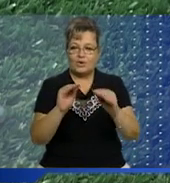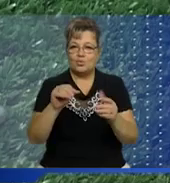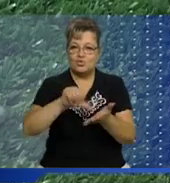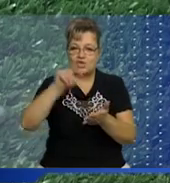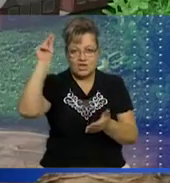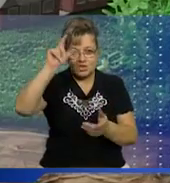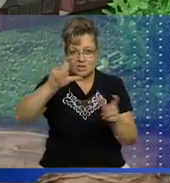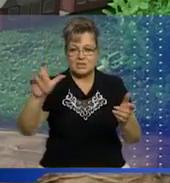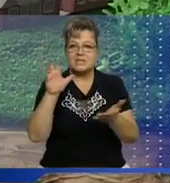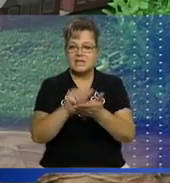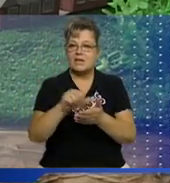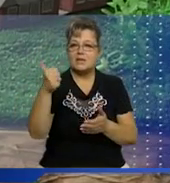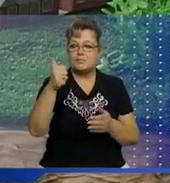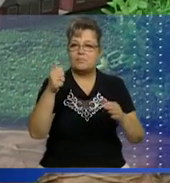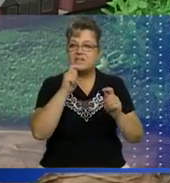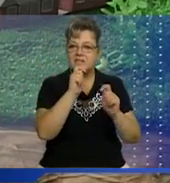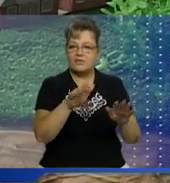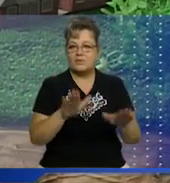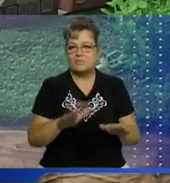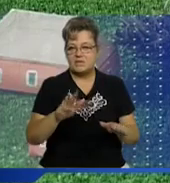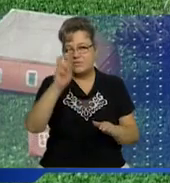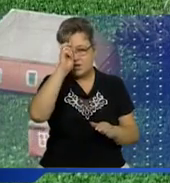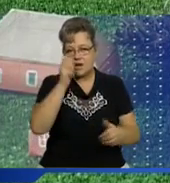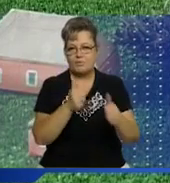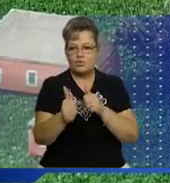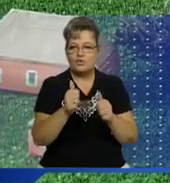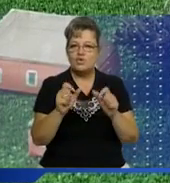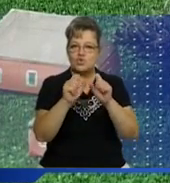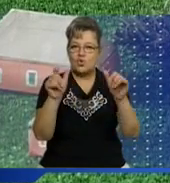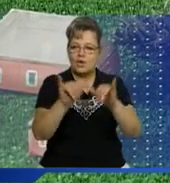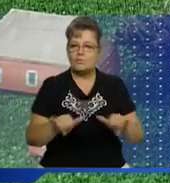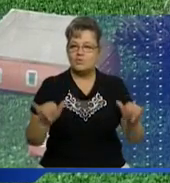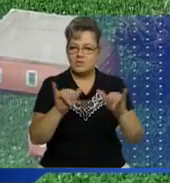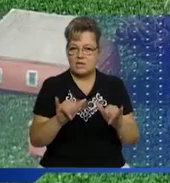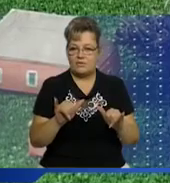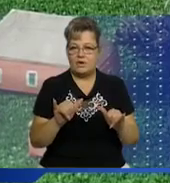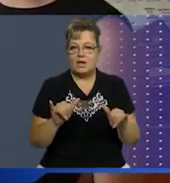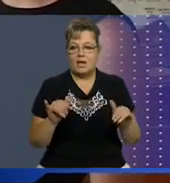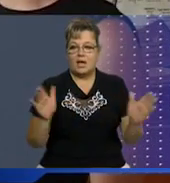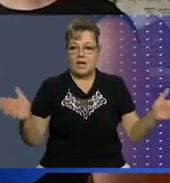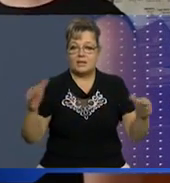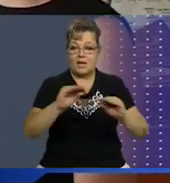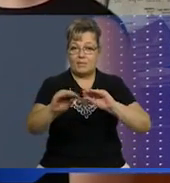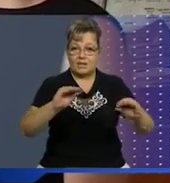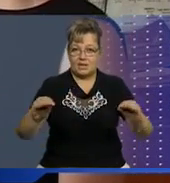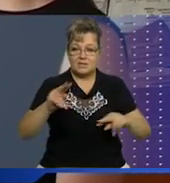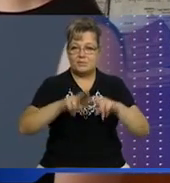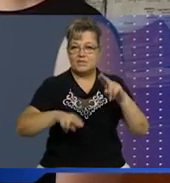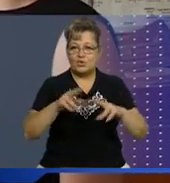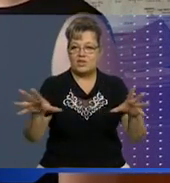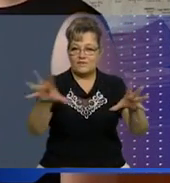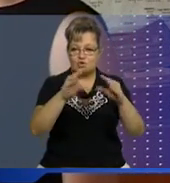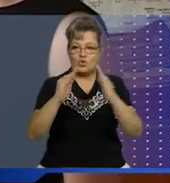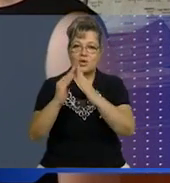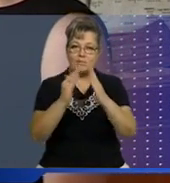изготовили учащиеся. Исследовательский проект занял одно из призовых мест в федеральном конкурсе школьных музеев. На макете выстроено